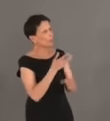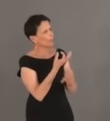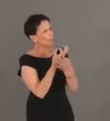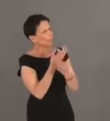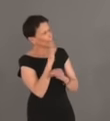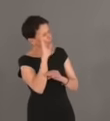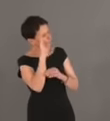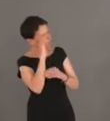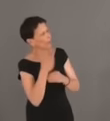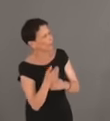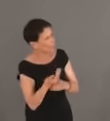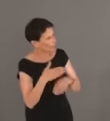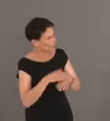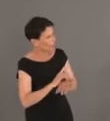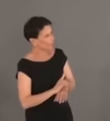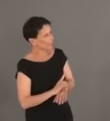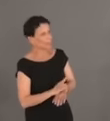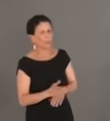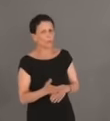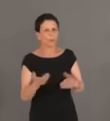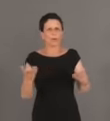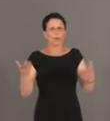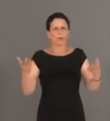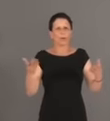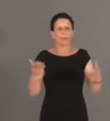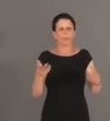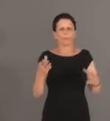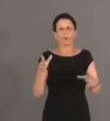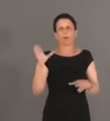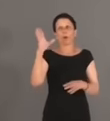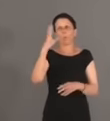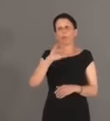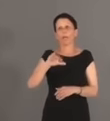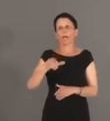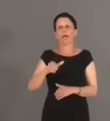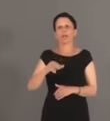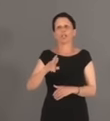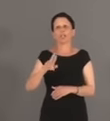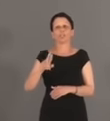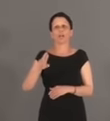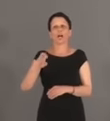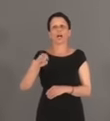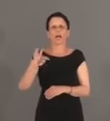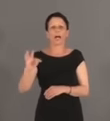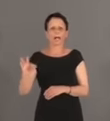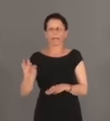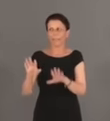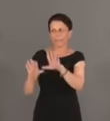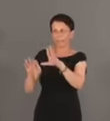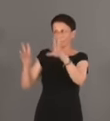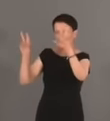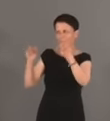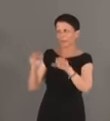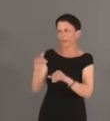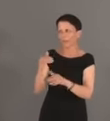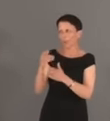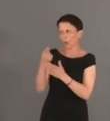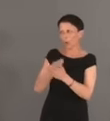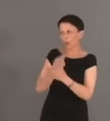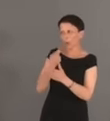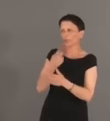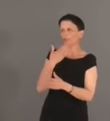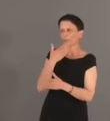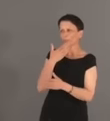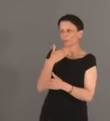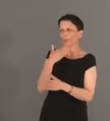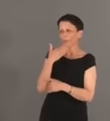somnoler. Ah, oui, le jarret, pardon, oui, autant pour moi. Non, autant pour moi. Alors vous avez bien fait de me rectifier.